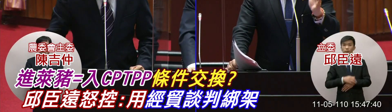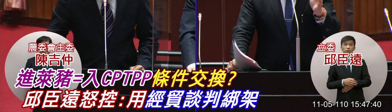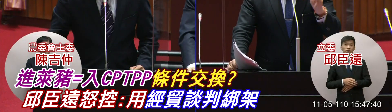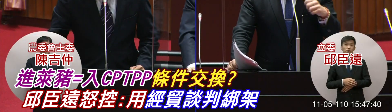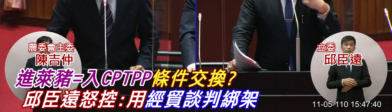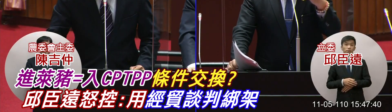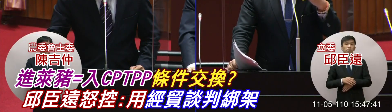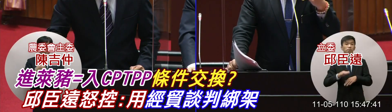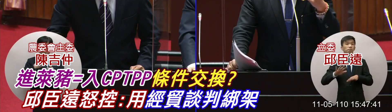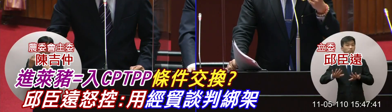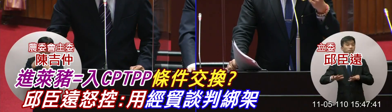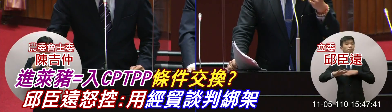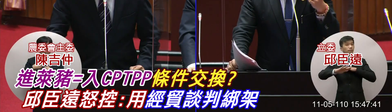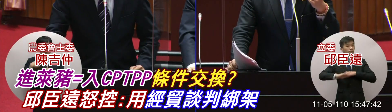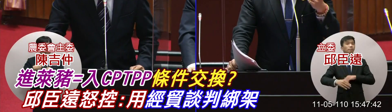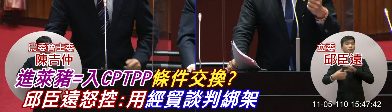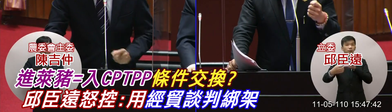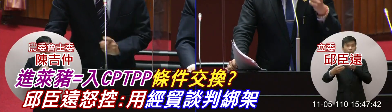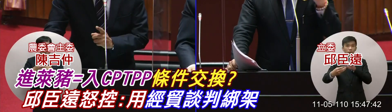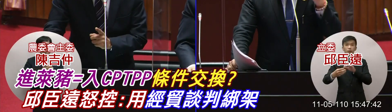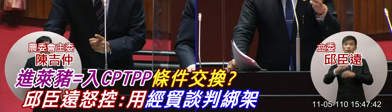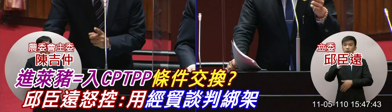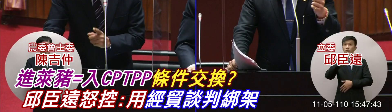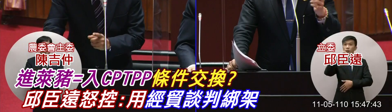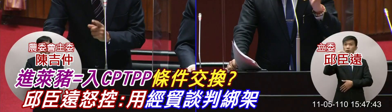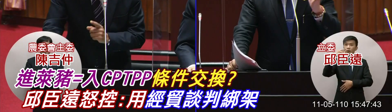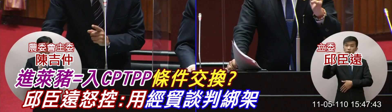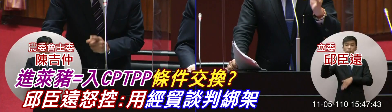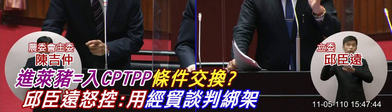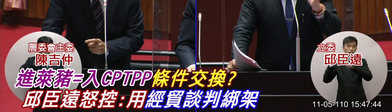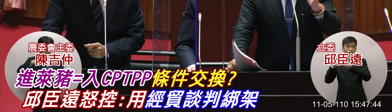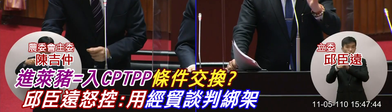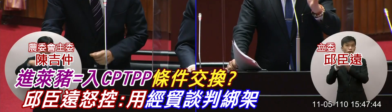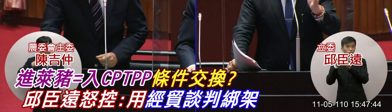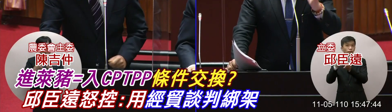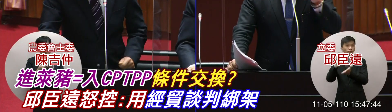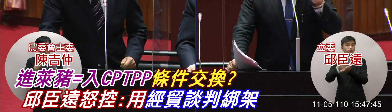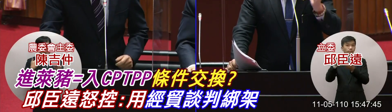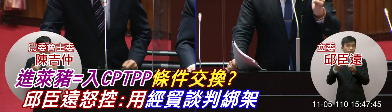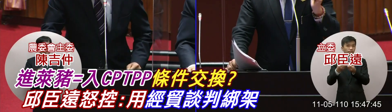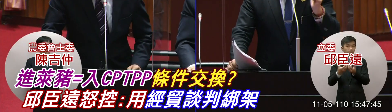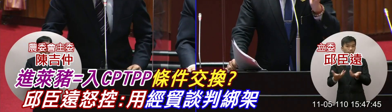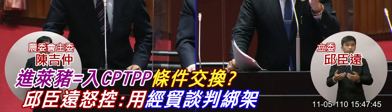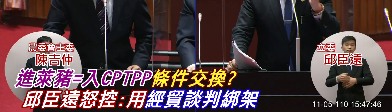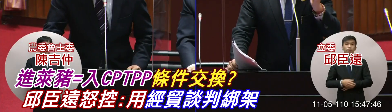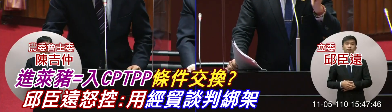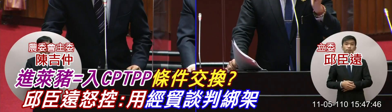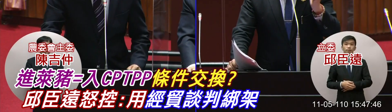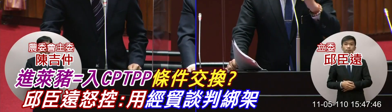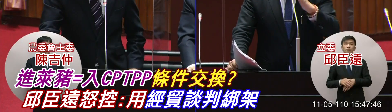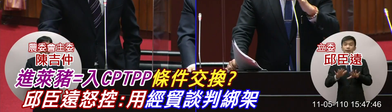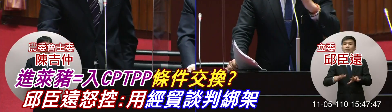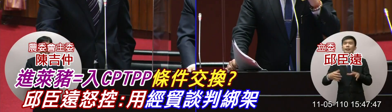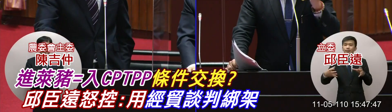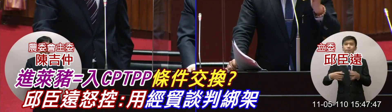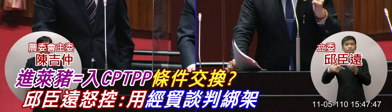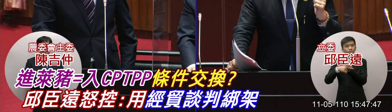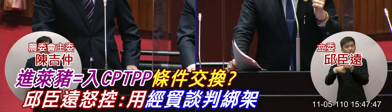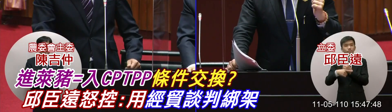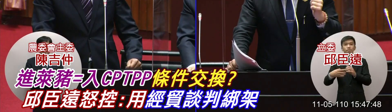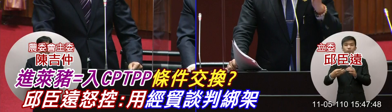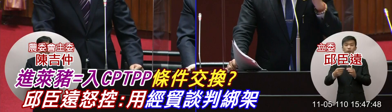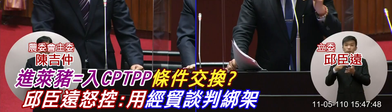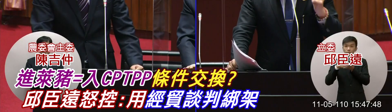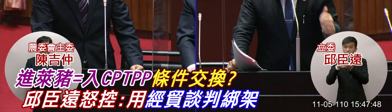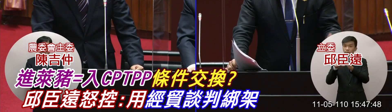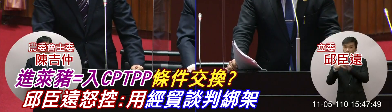讨论怎么样来加入 CPTPP， 所以是 CPTPP 包含就是说里面讲得很清楚。 对，所以我们现在具体来讨论哈，怎么样加入